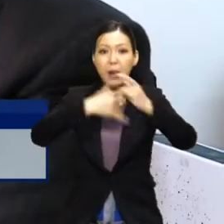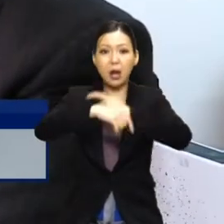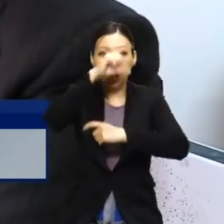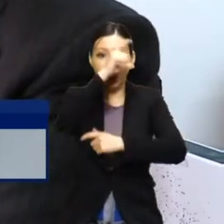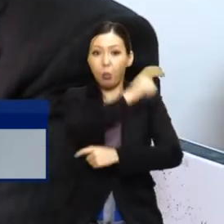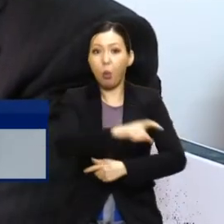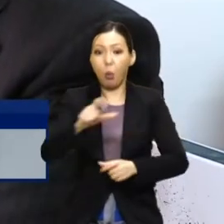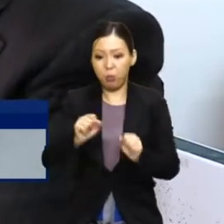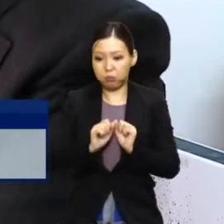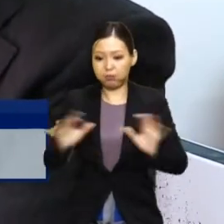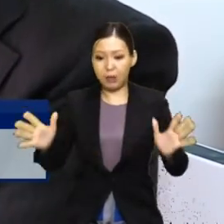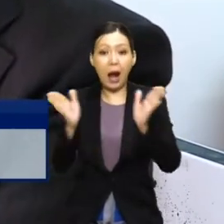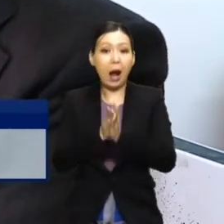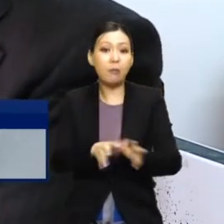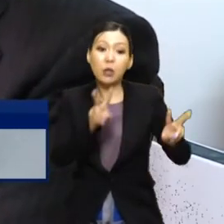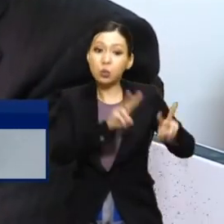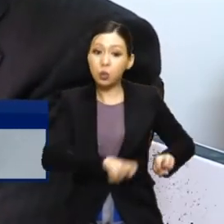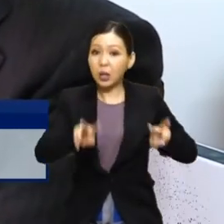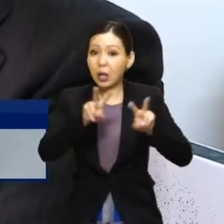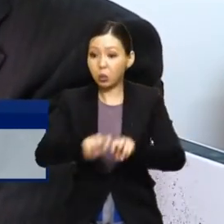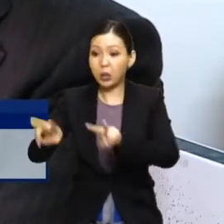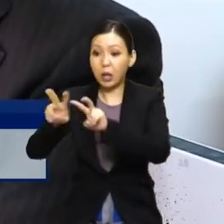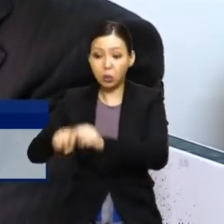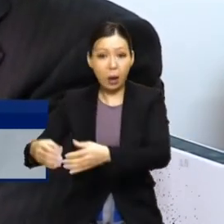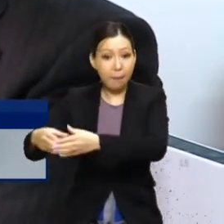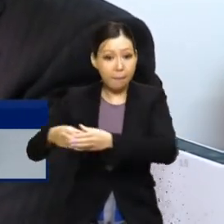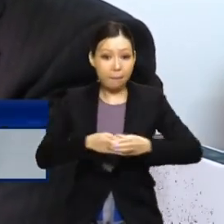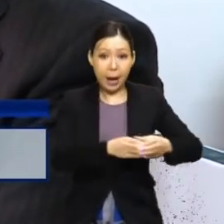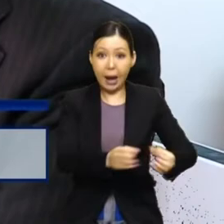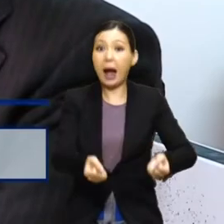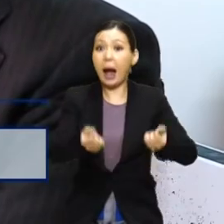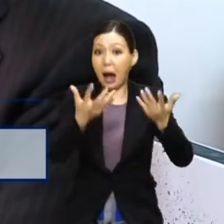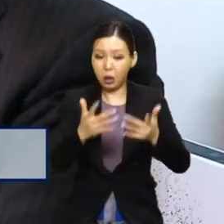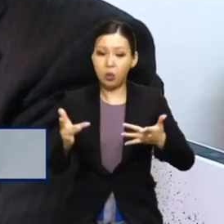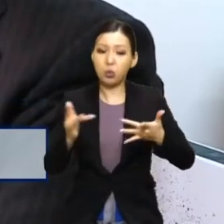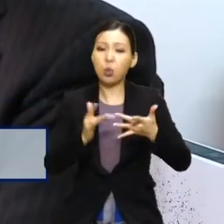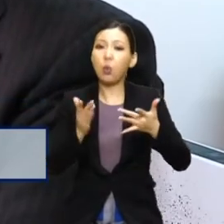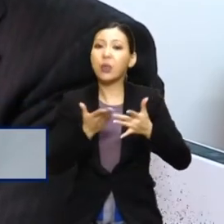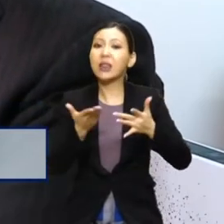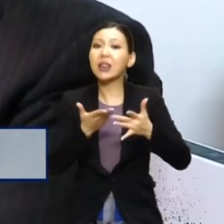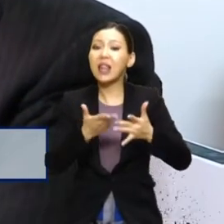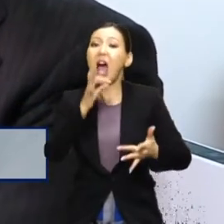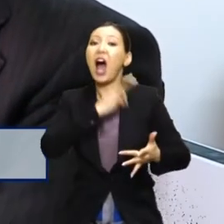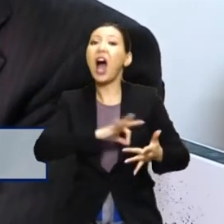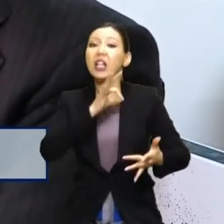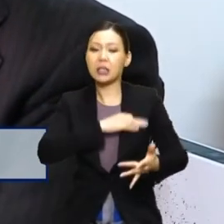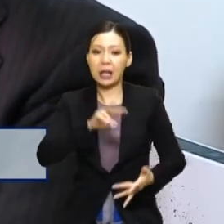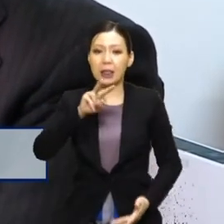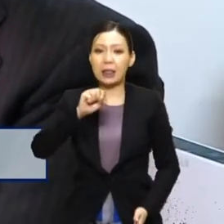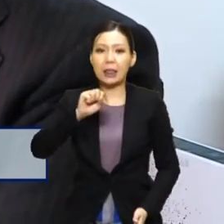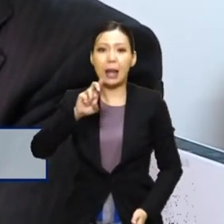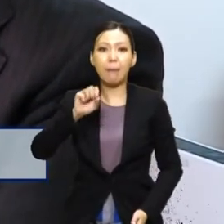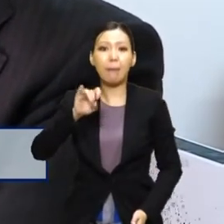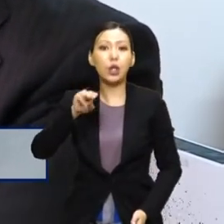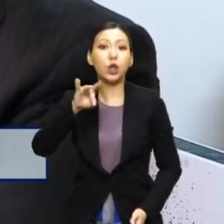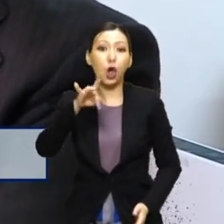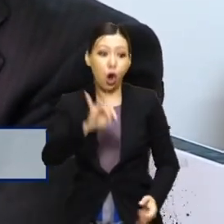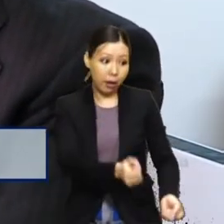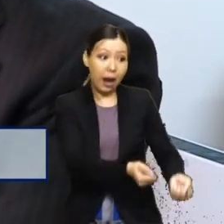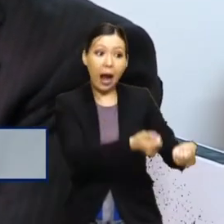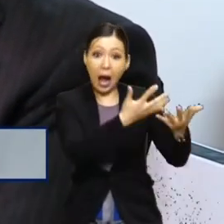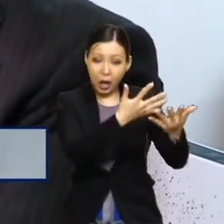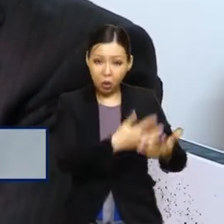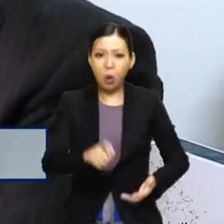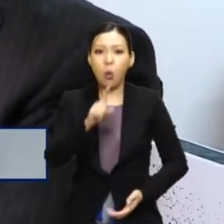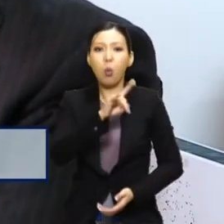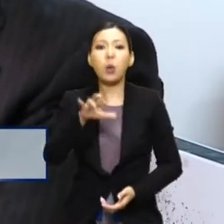odo hamtarsan sudlgaani baguud bii bolod dundi ashigaltai tomohon laboruud bii bolod tin deer nii tergüül erdemtiin khureelin